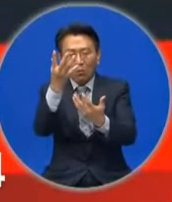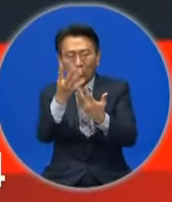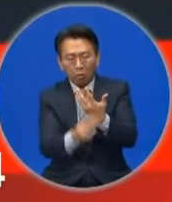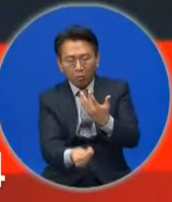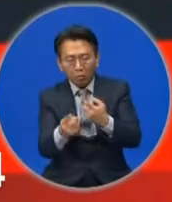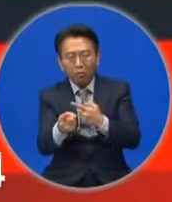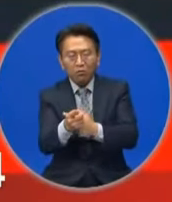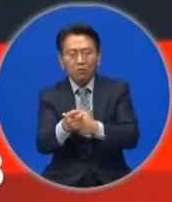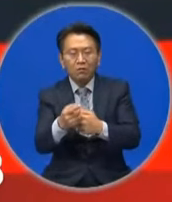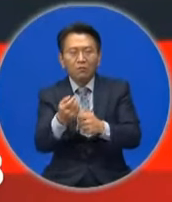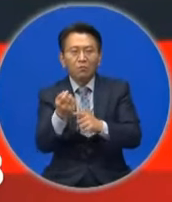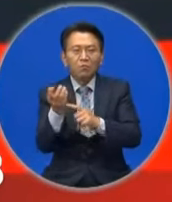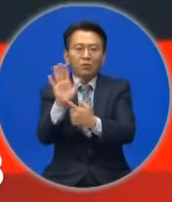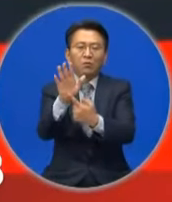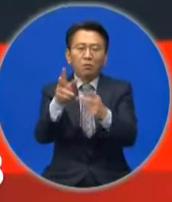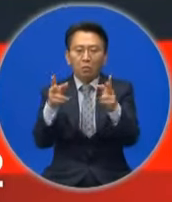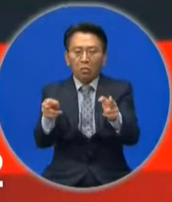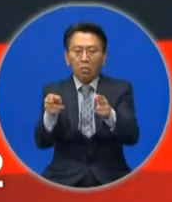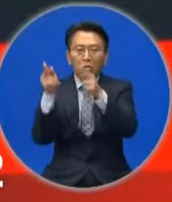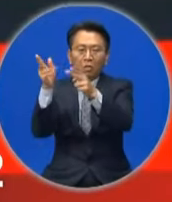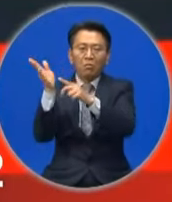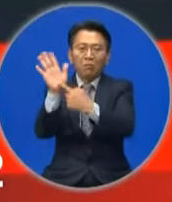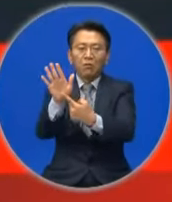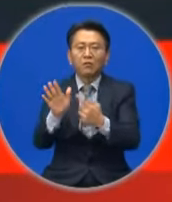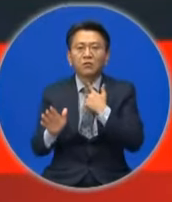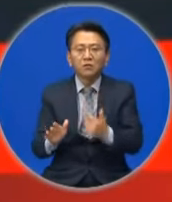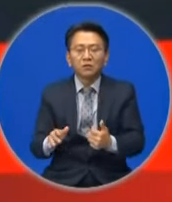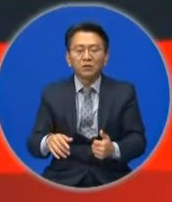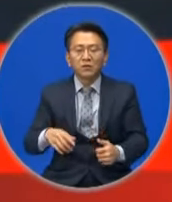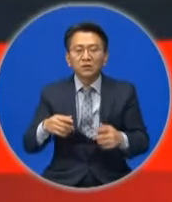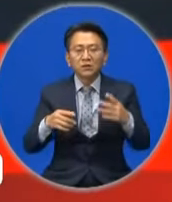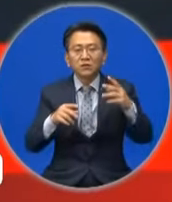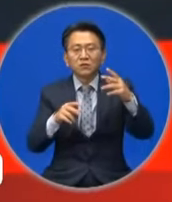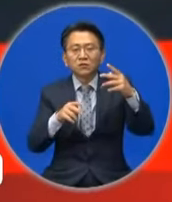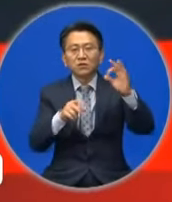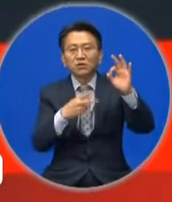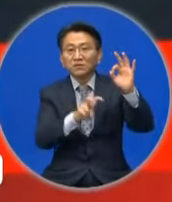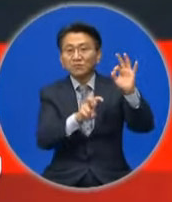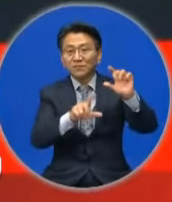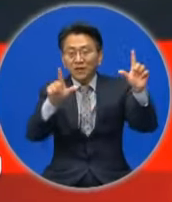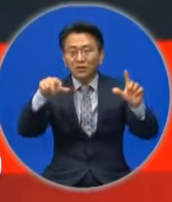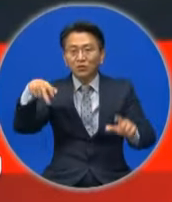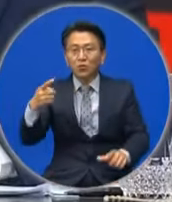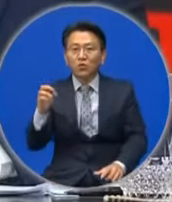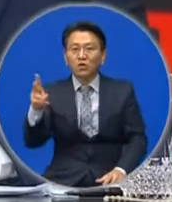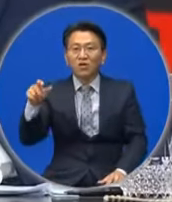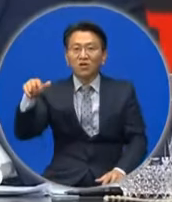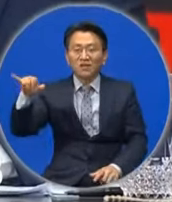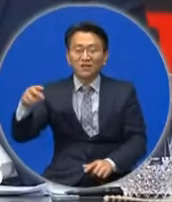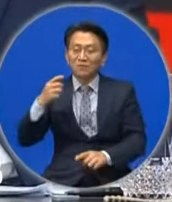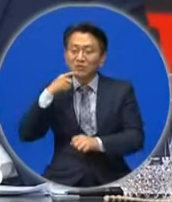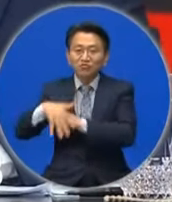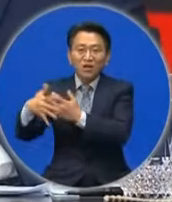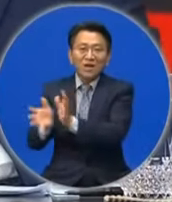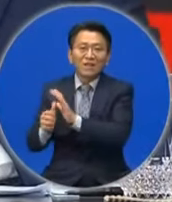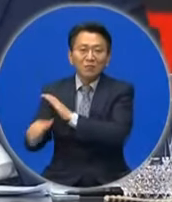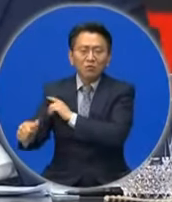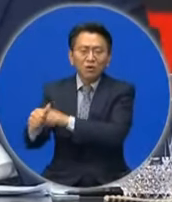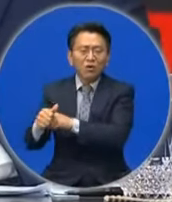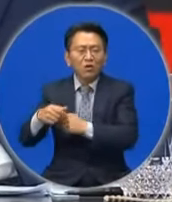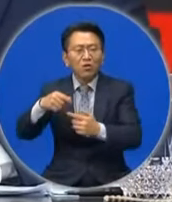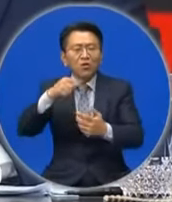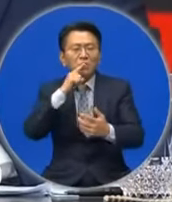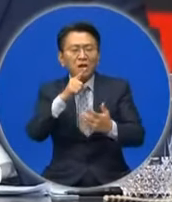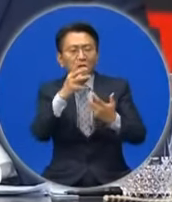합니다. 그러니까 20일 날 송영길 민주당 대표가 라디오에 나와서 녹취록도 다 나왔는데